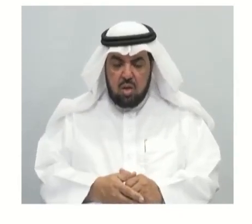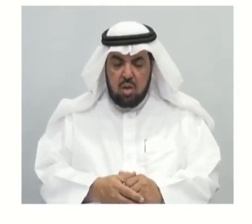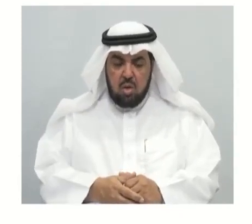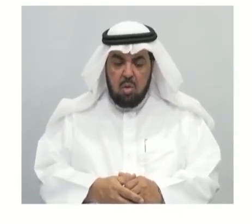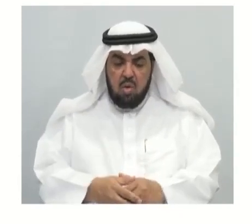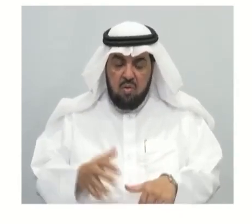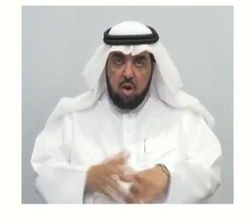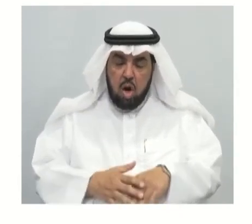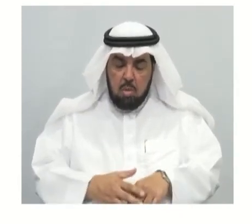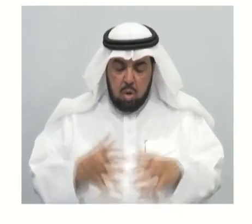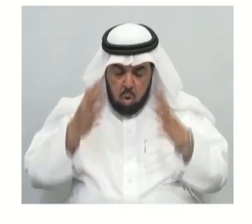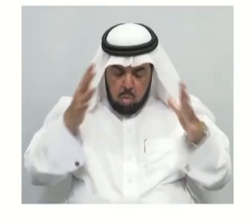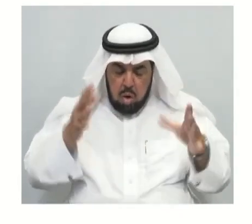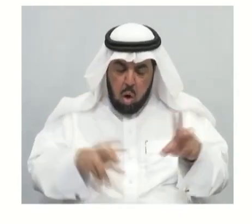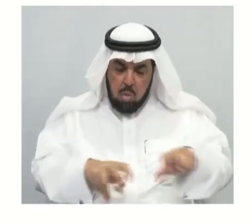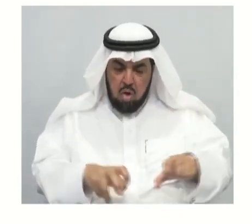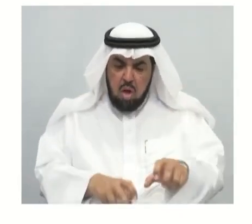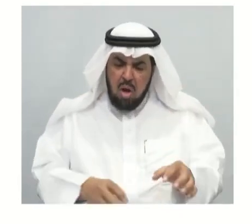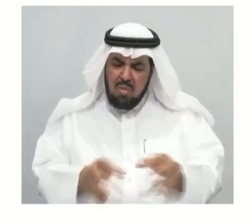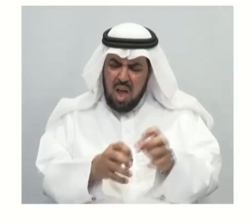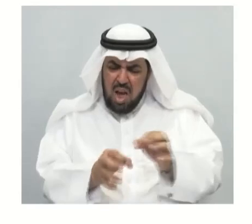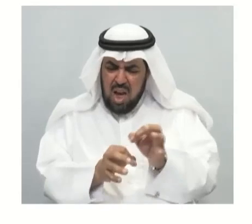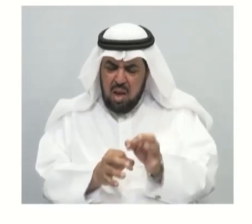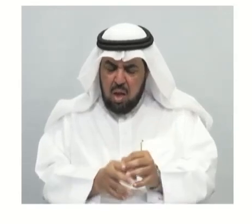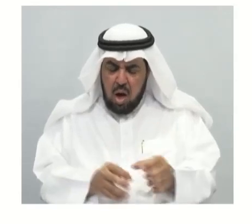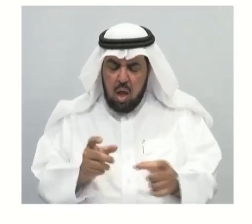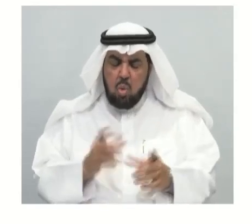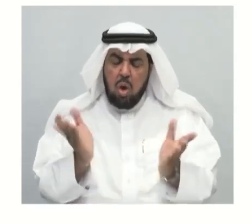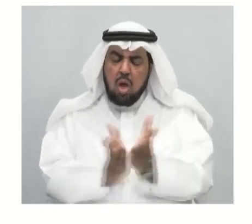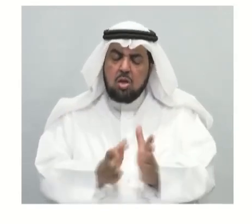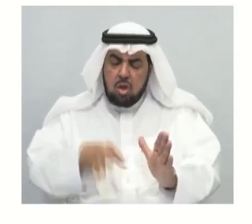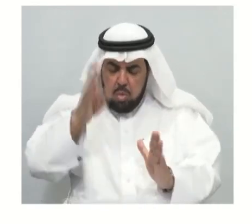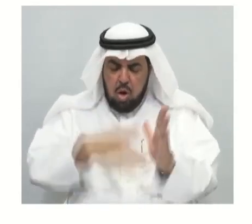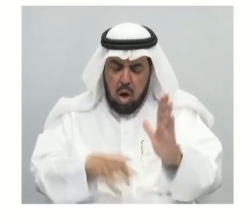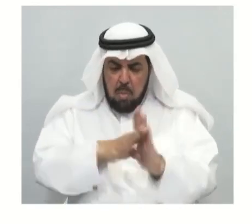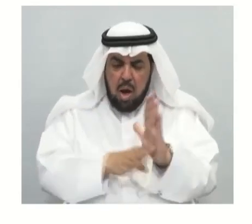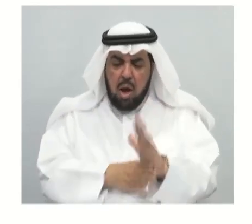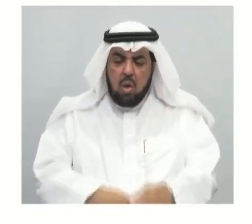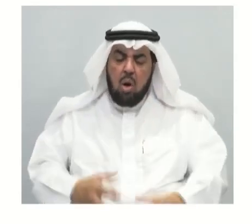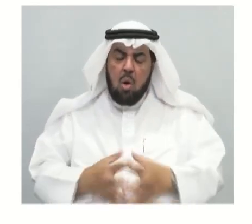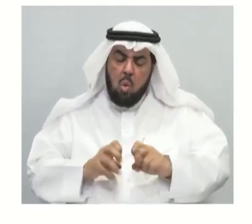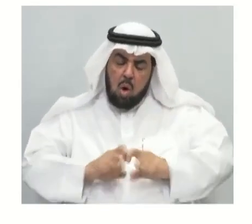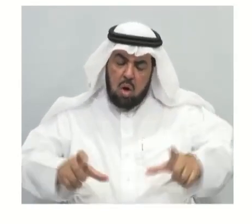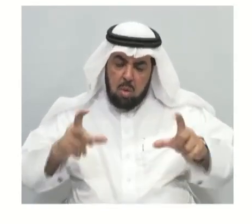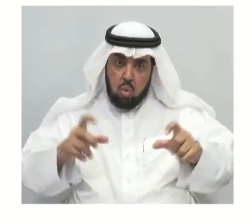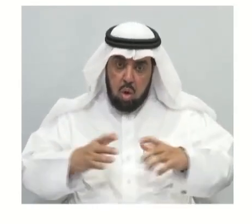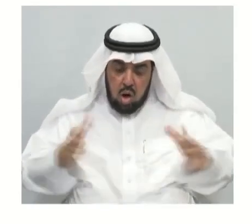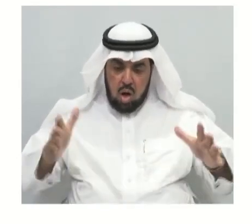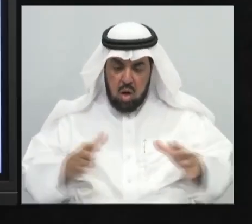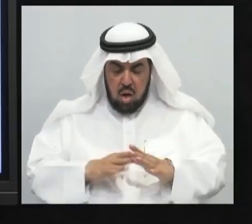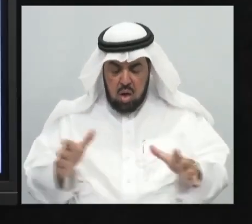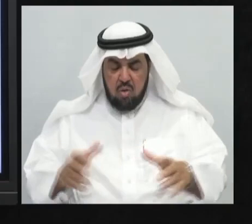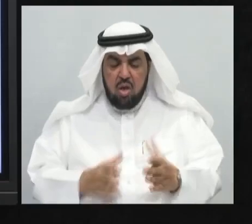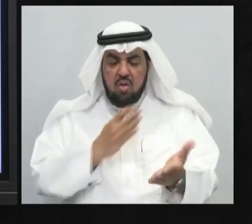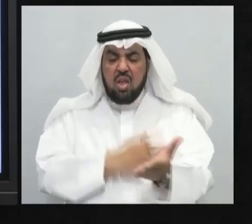فريق من الخبراء او الباحثين بتحليل هذا الهدف ودراسه جميع البيانات والحقائق ذات العلاقه وعرضها بصوره نهائيه في